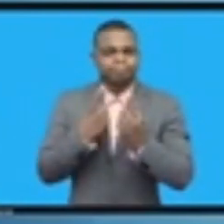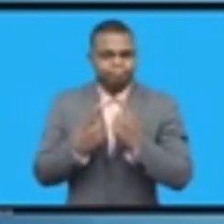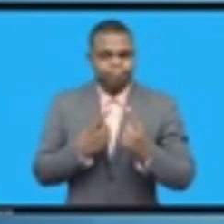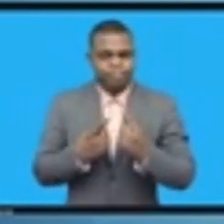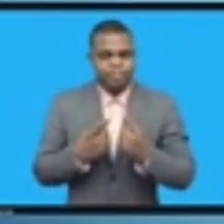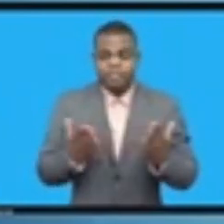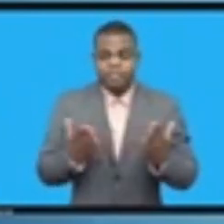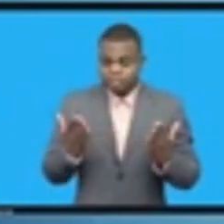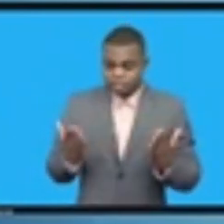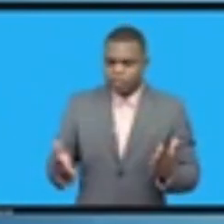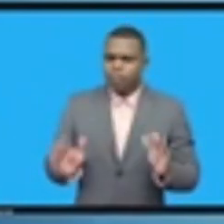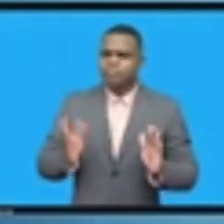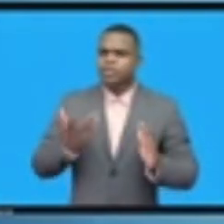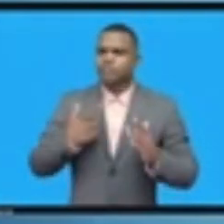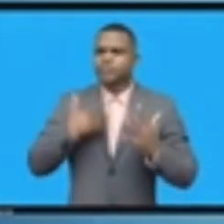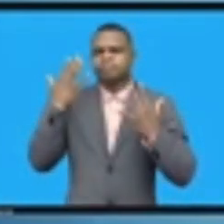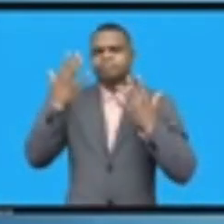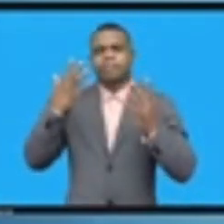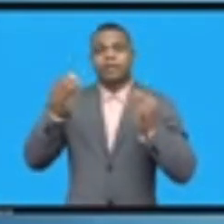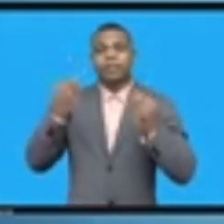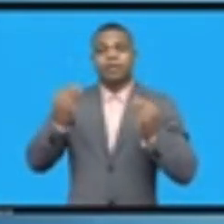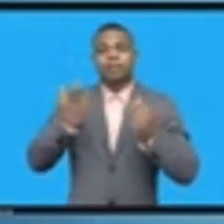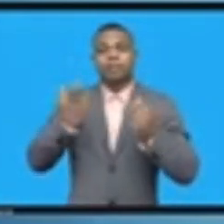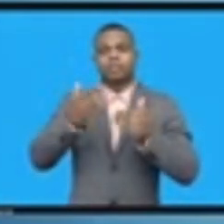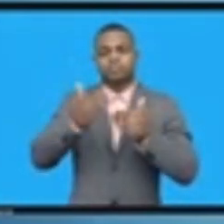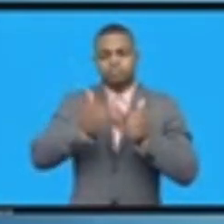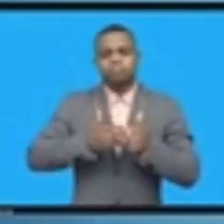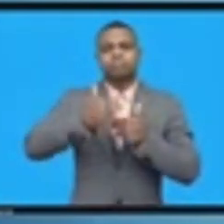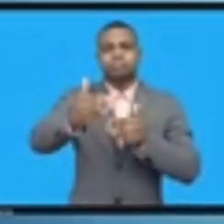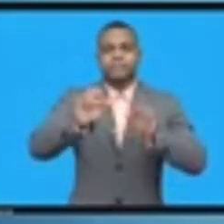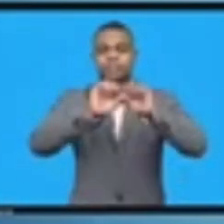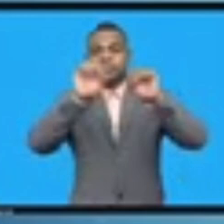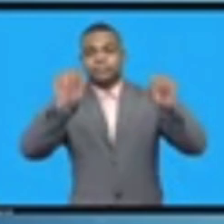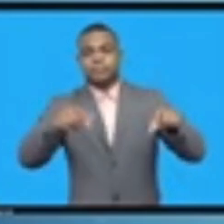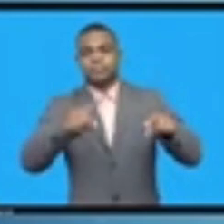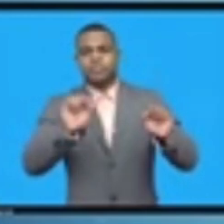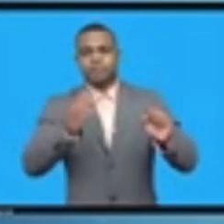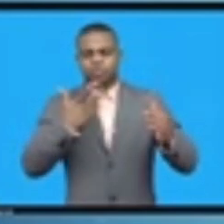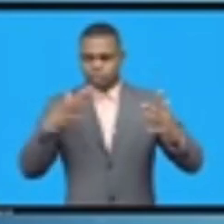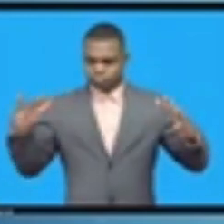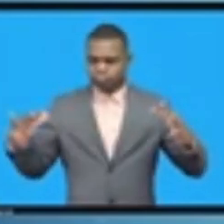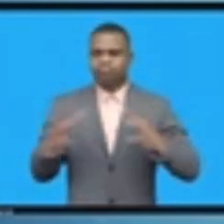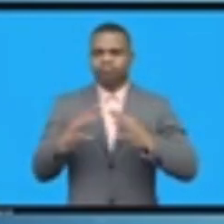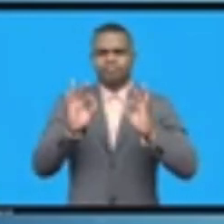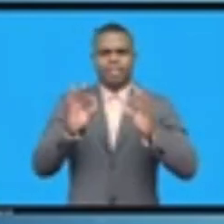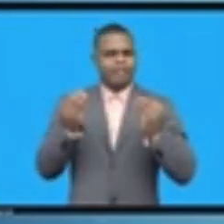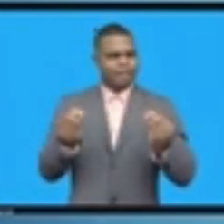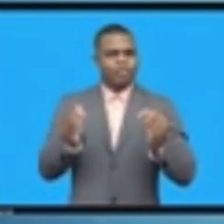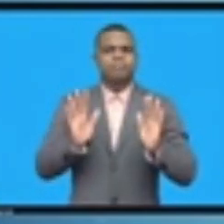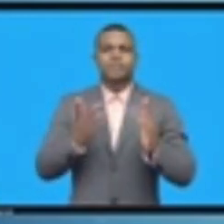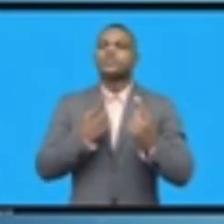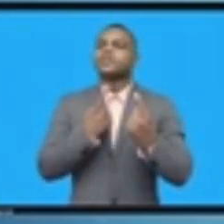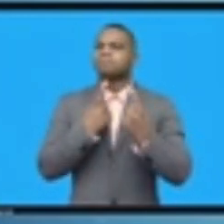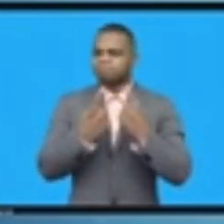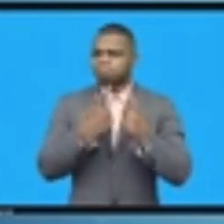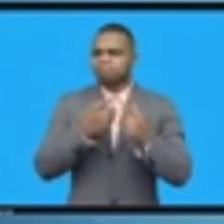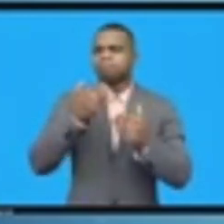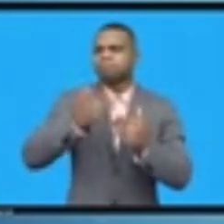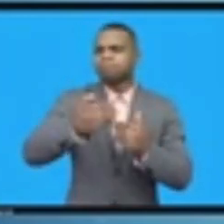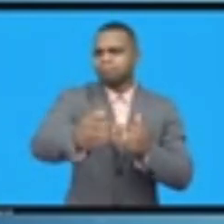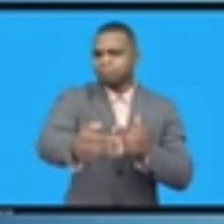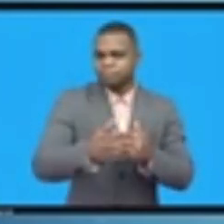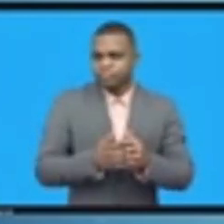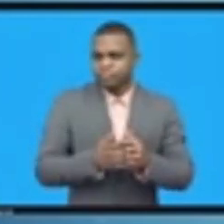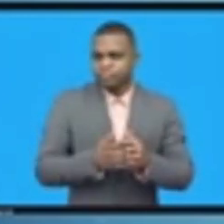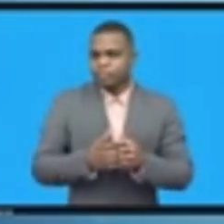措施来认识到这个系统，并且将它建立成为我们共同希望的这个系